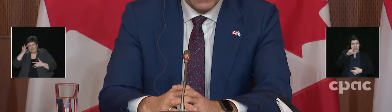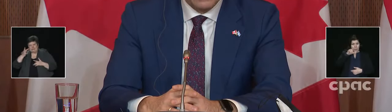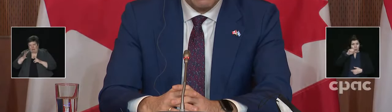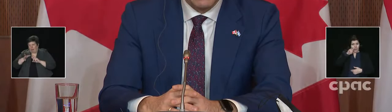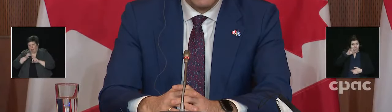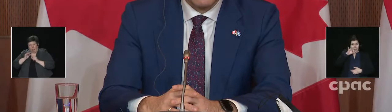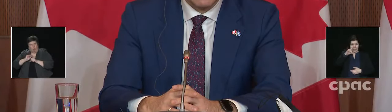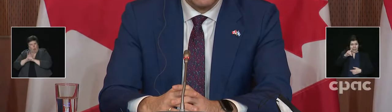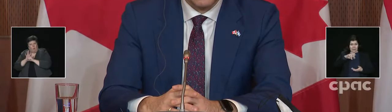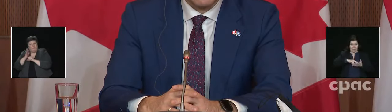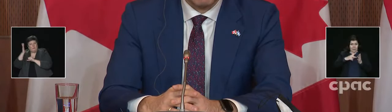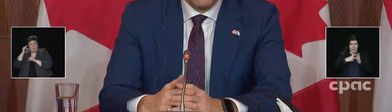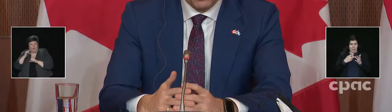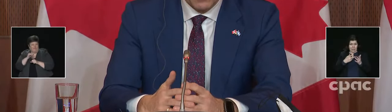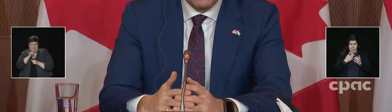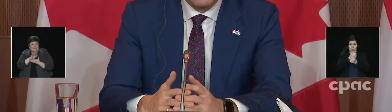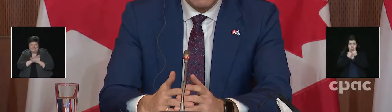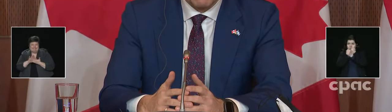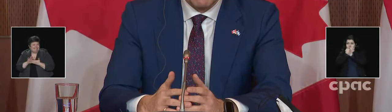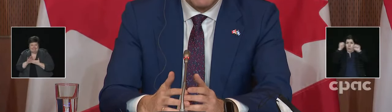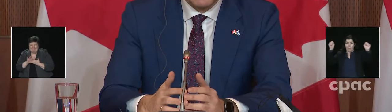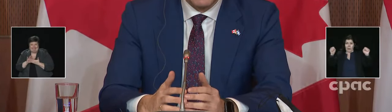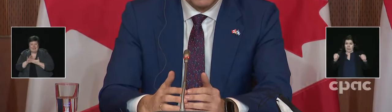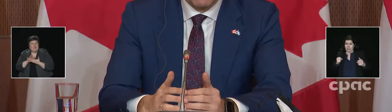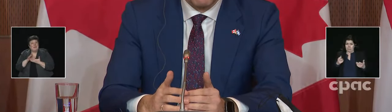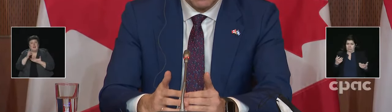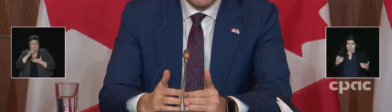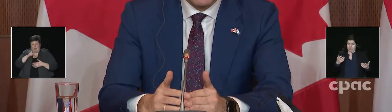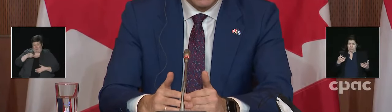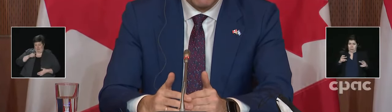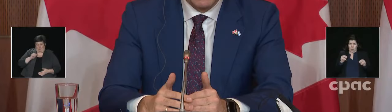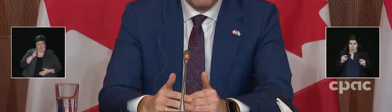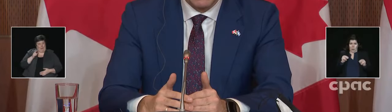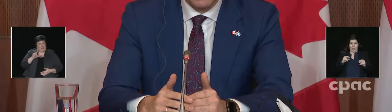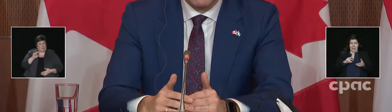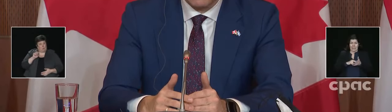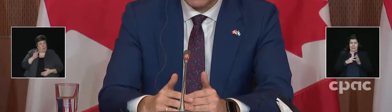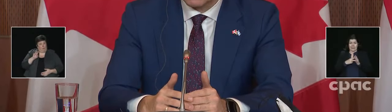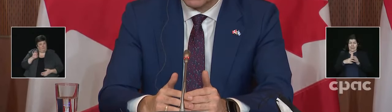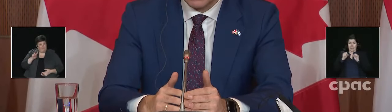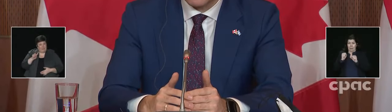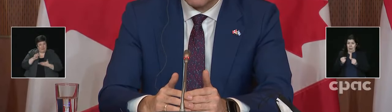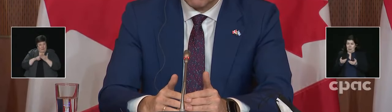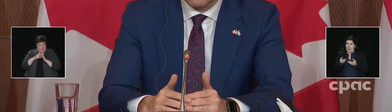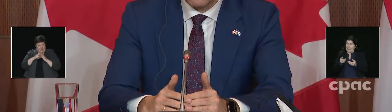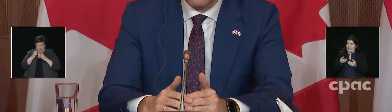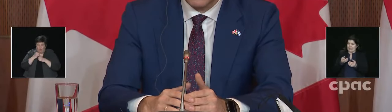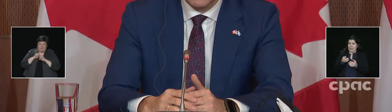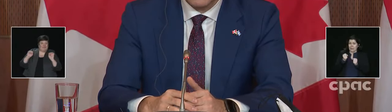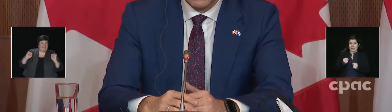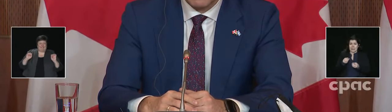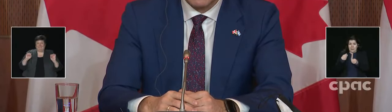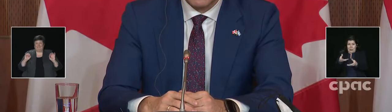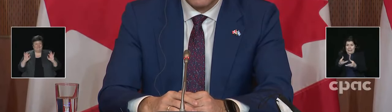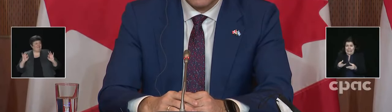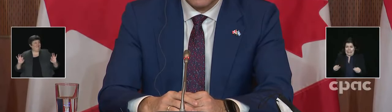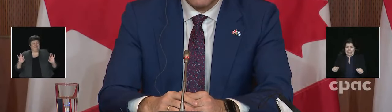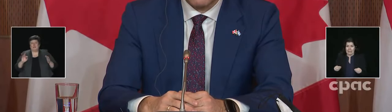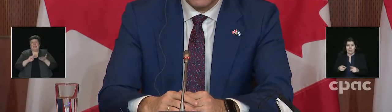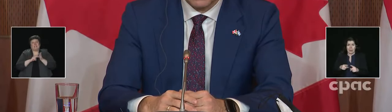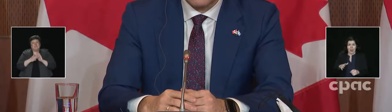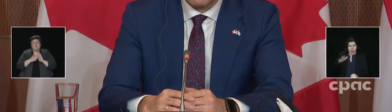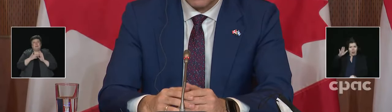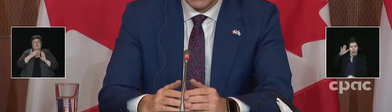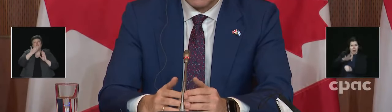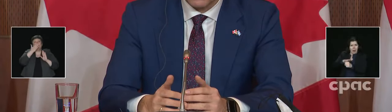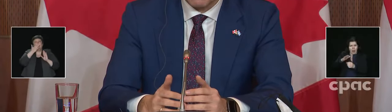sauvée. Le Paxlovid augmente la probabilité qu'on va pouvoir réchapper cette personne, mais ça ne garantit pas du tout que la personne